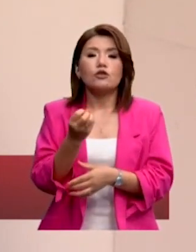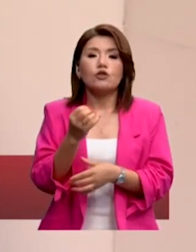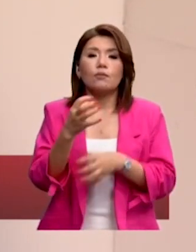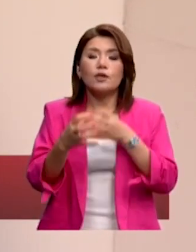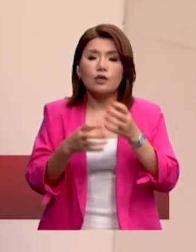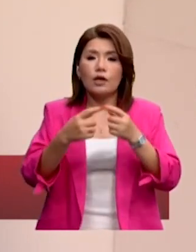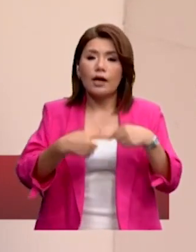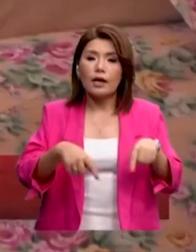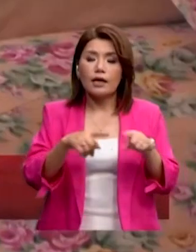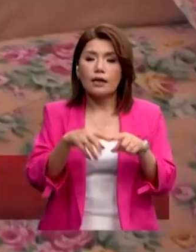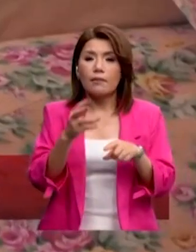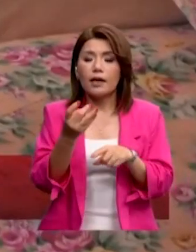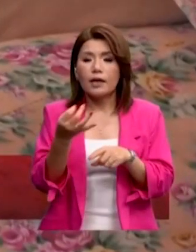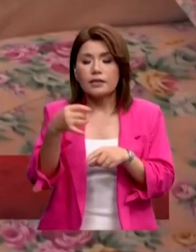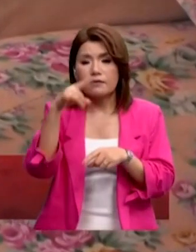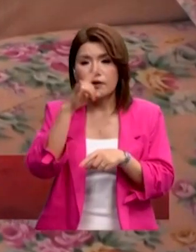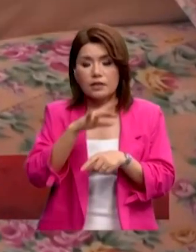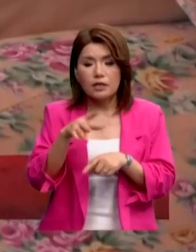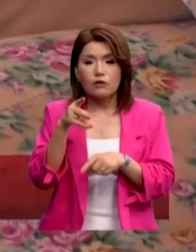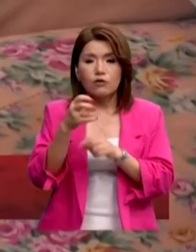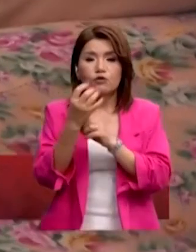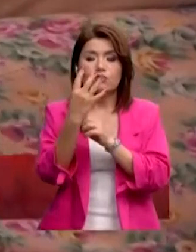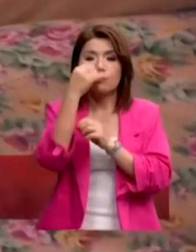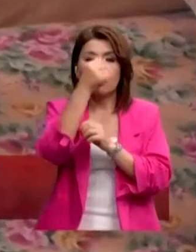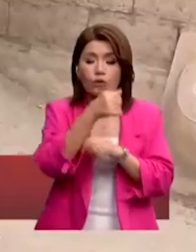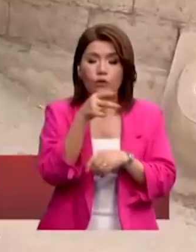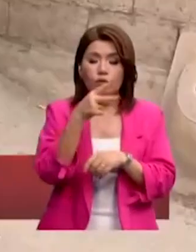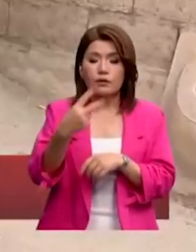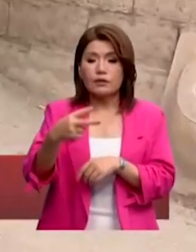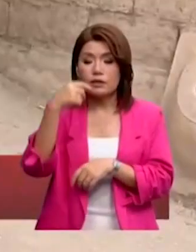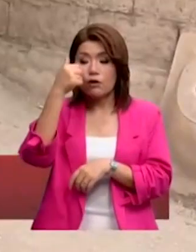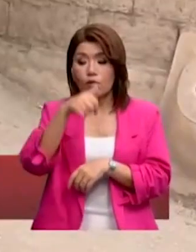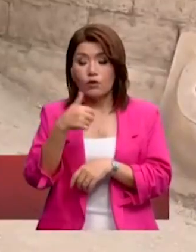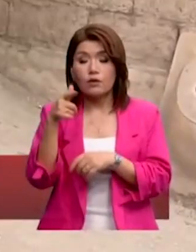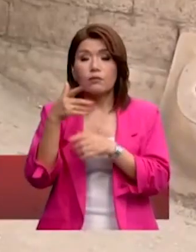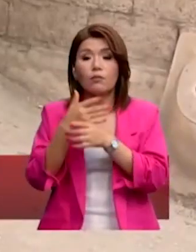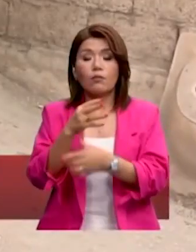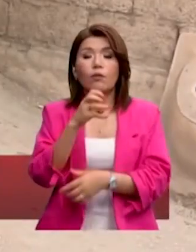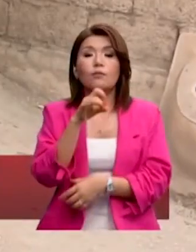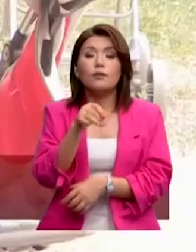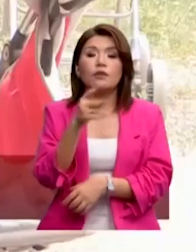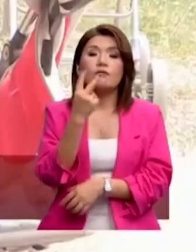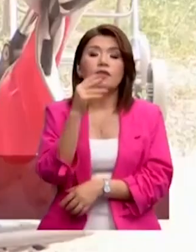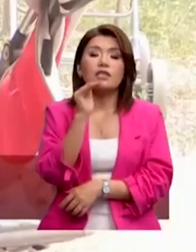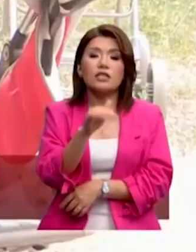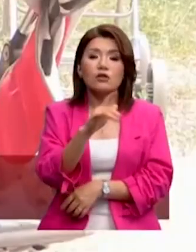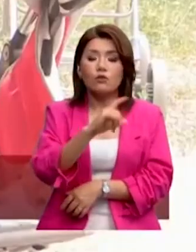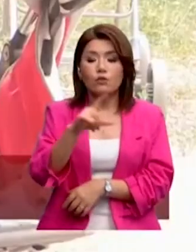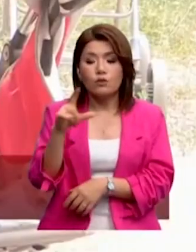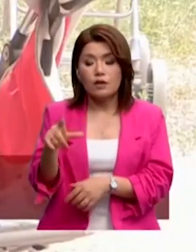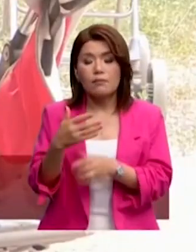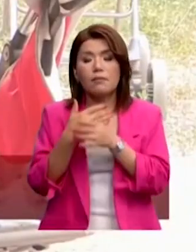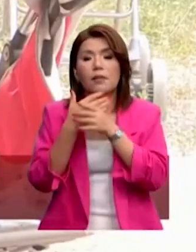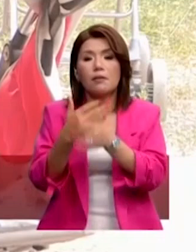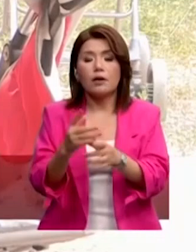Международной организации по миграции в Казахстане. С 2004 по 2020 год МОМ оказала помощь более 2000 жертв незаконной